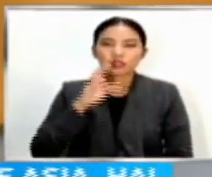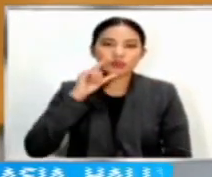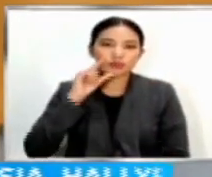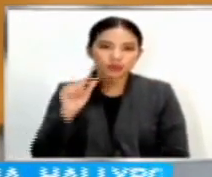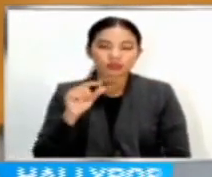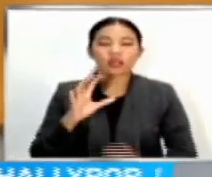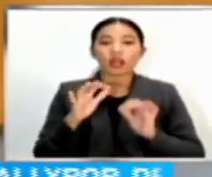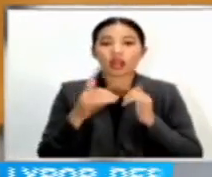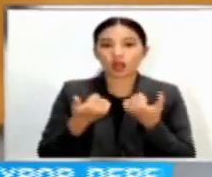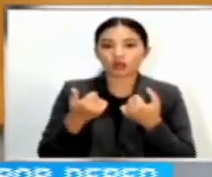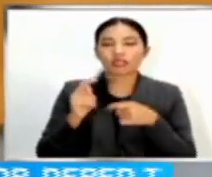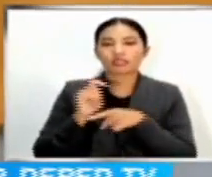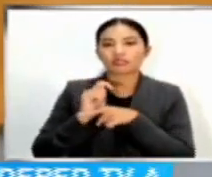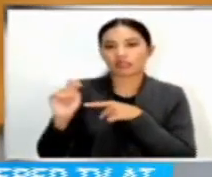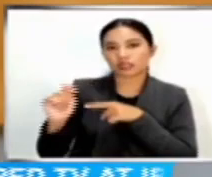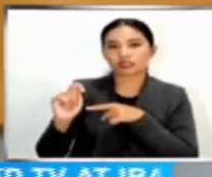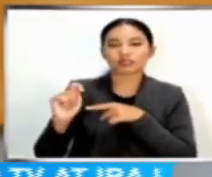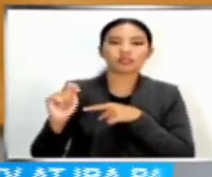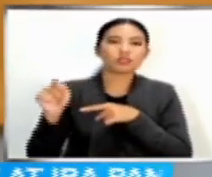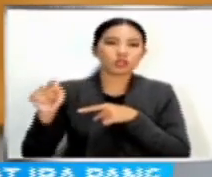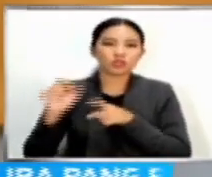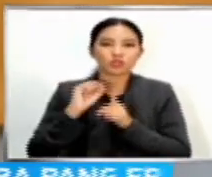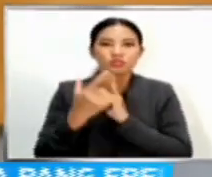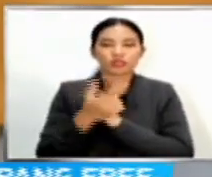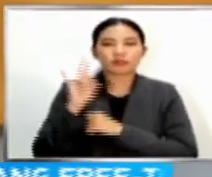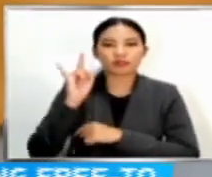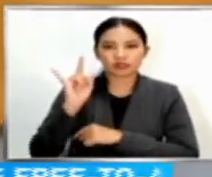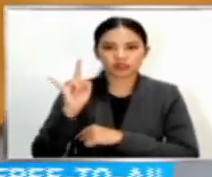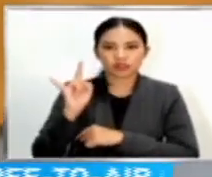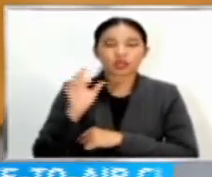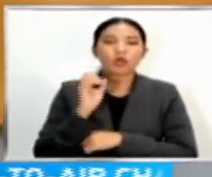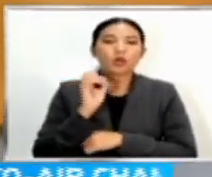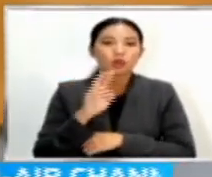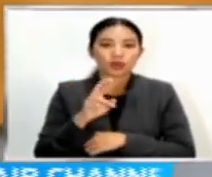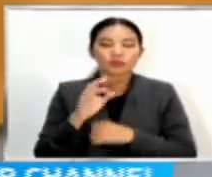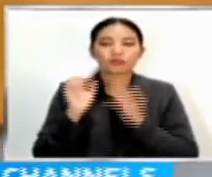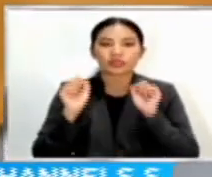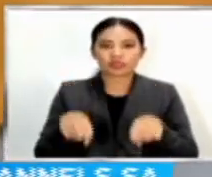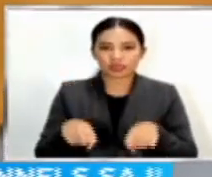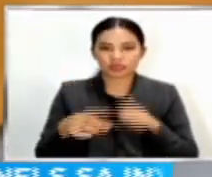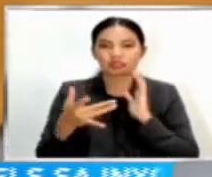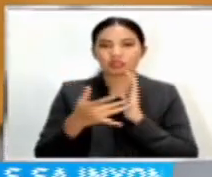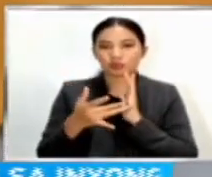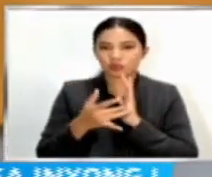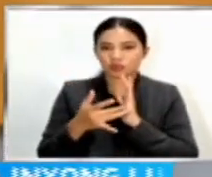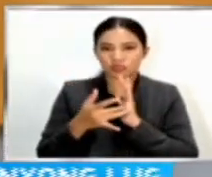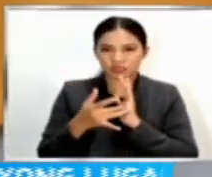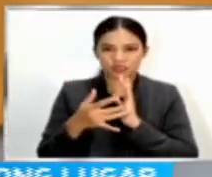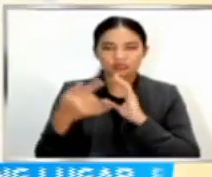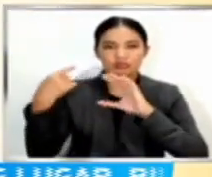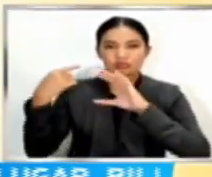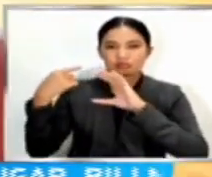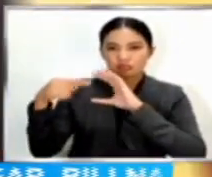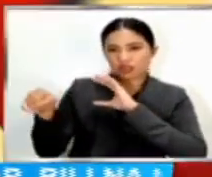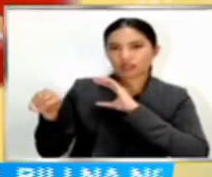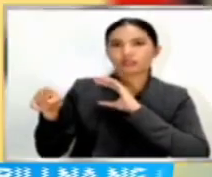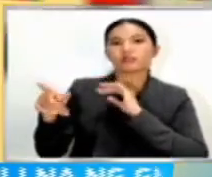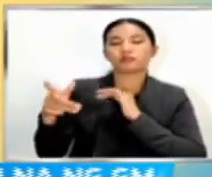ang Electronic Sumbong System o e-sumbong ng PNP. Ang mainit na balita hatid ni Mariz Umali.